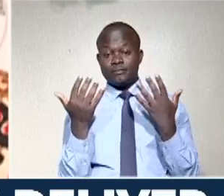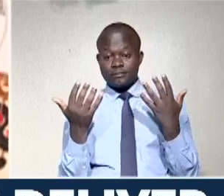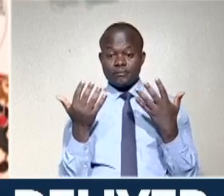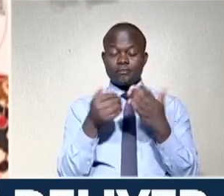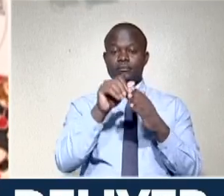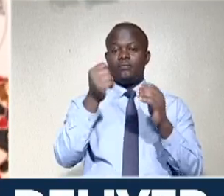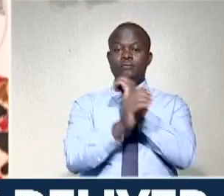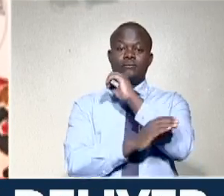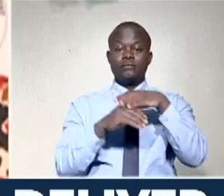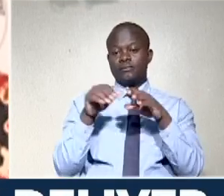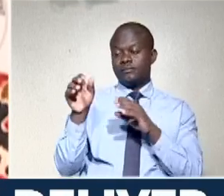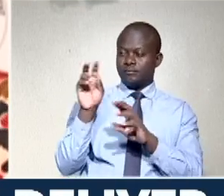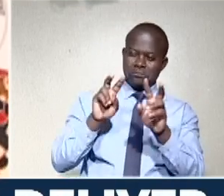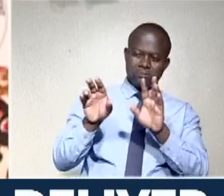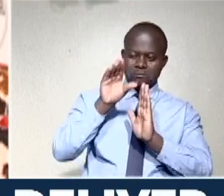ibindi bihugu byanatwigiraho.